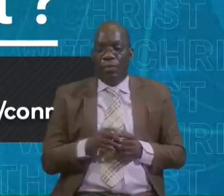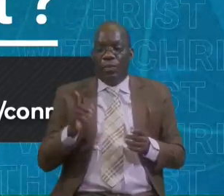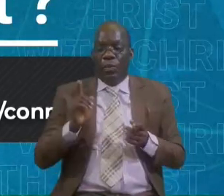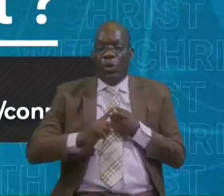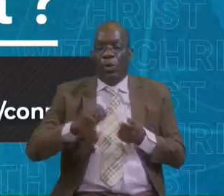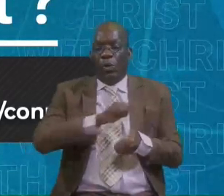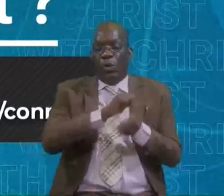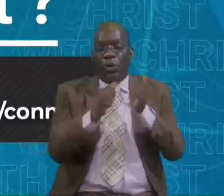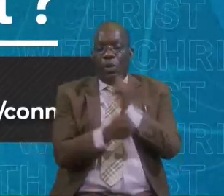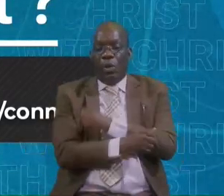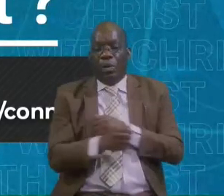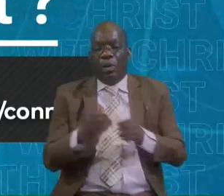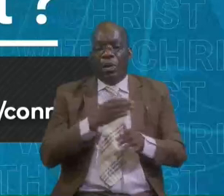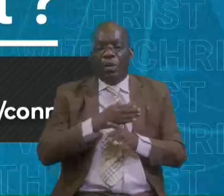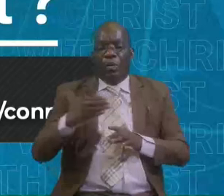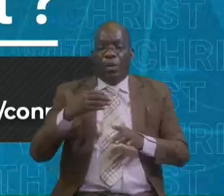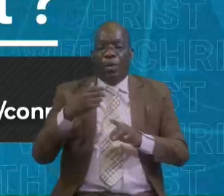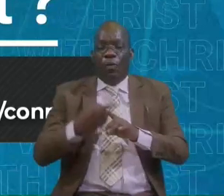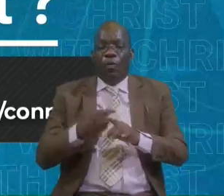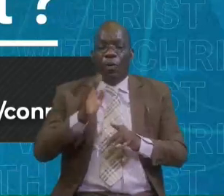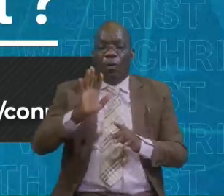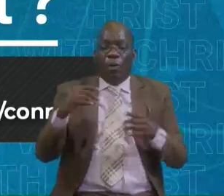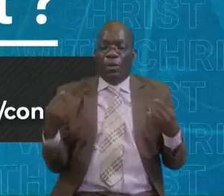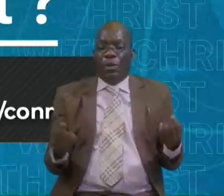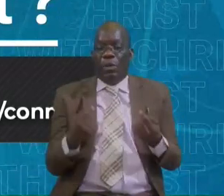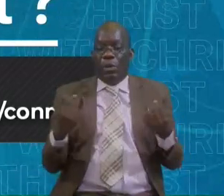pour vous détourner de vos péchés,